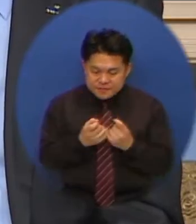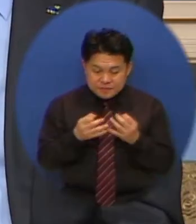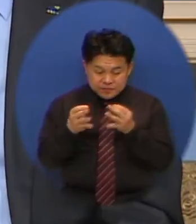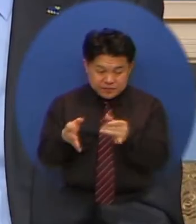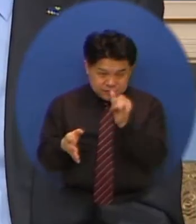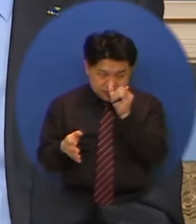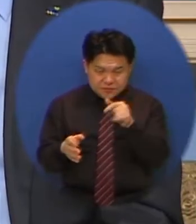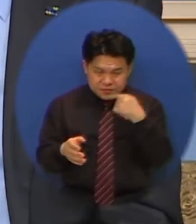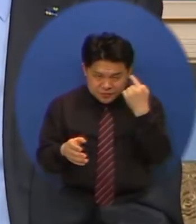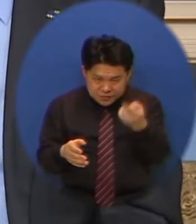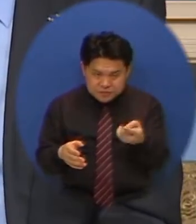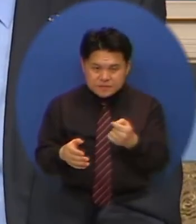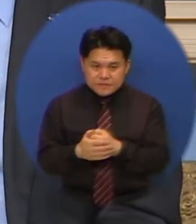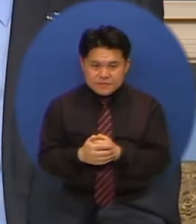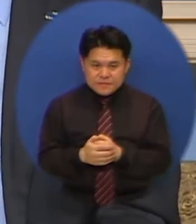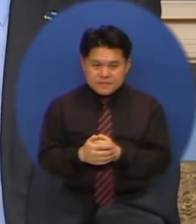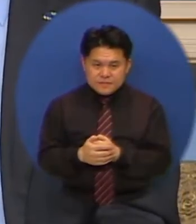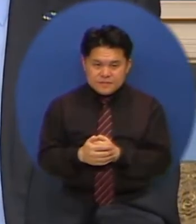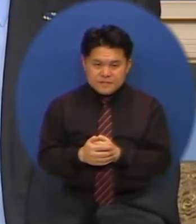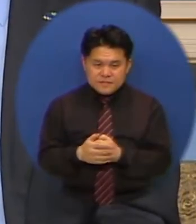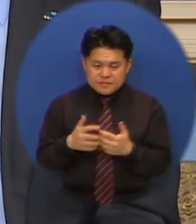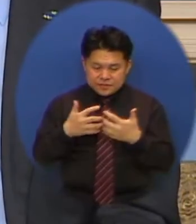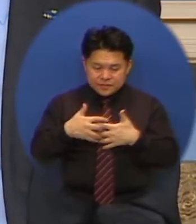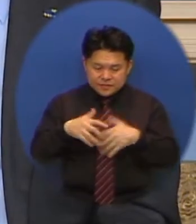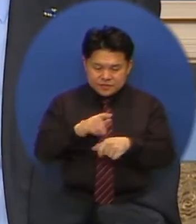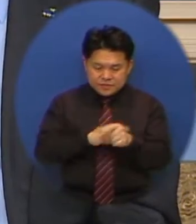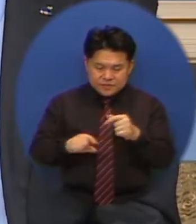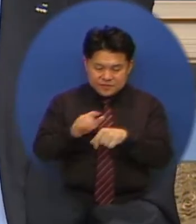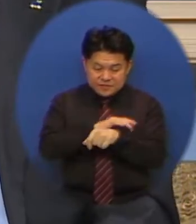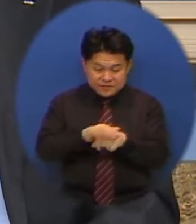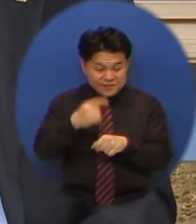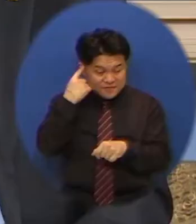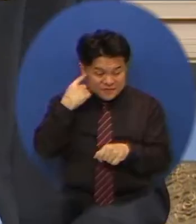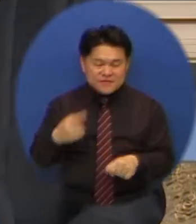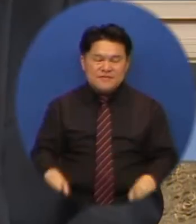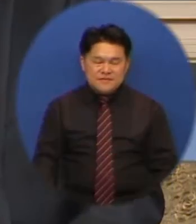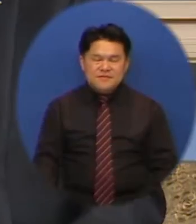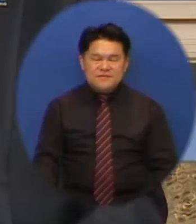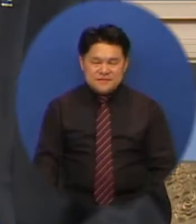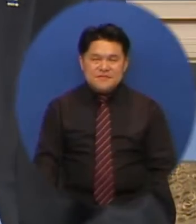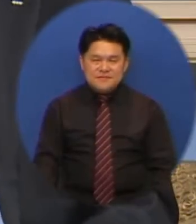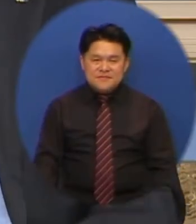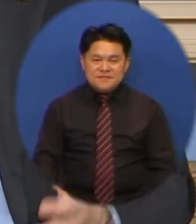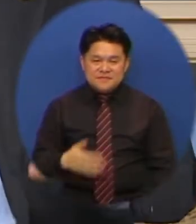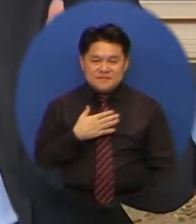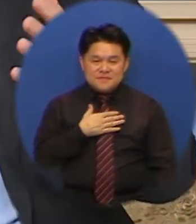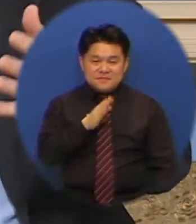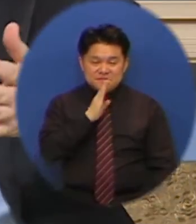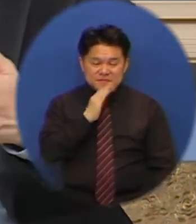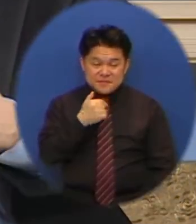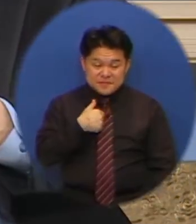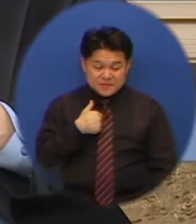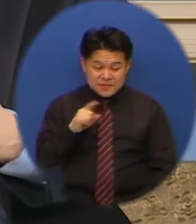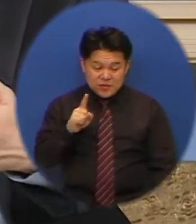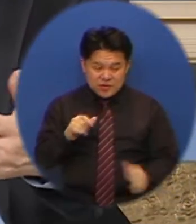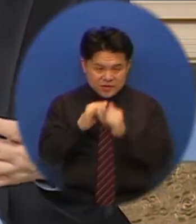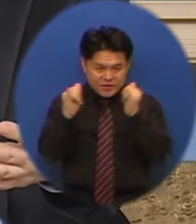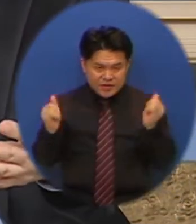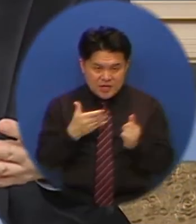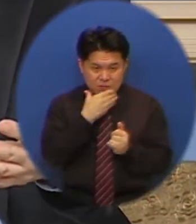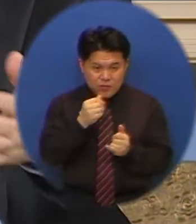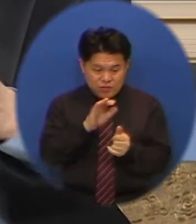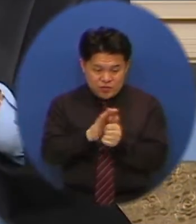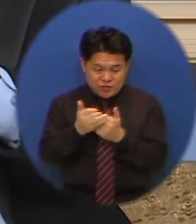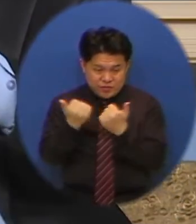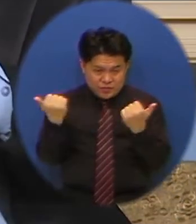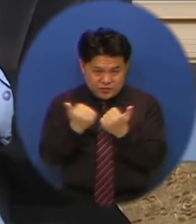투입이 되면 더 이렇게 톱니바퀴가 잘 돌아가지 않을까라는 생각이 듭니다. 그래서 제가 이제 그 우리